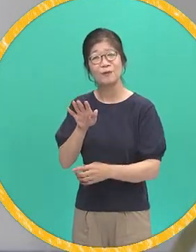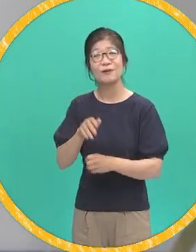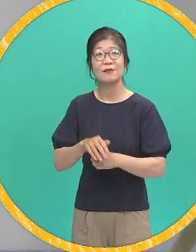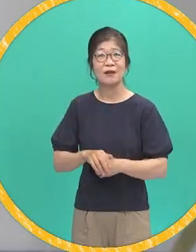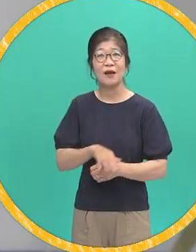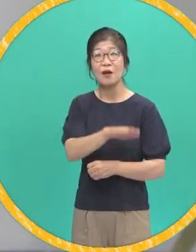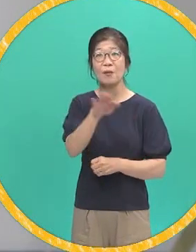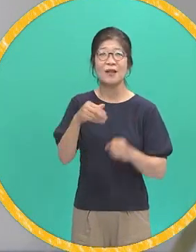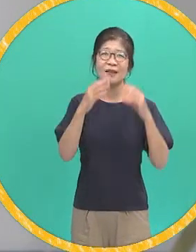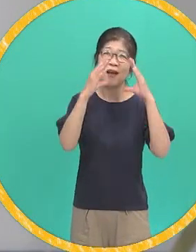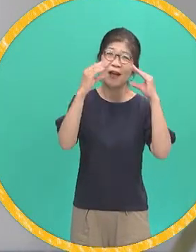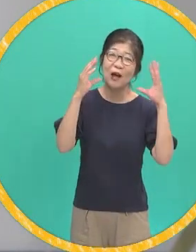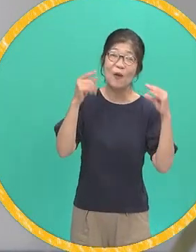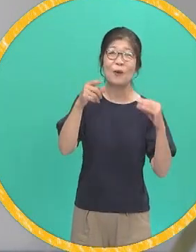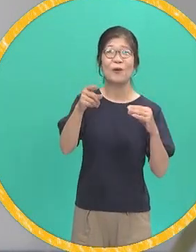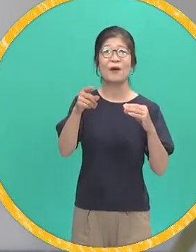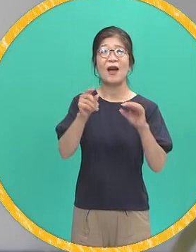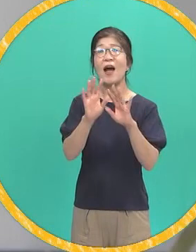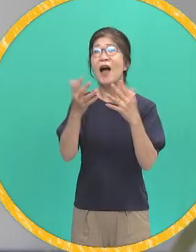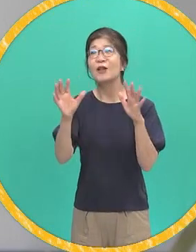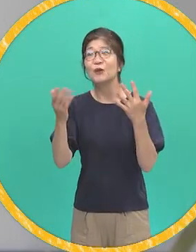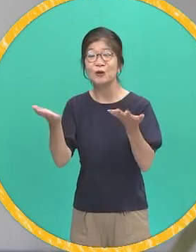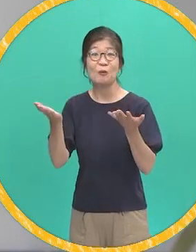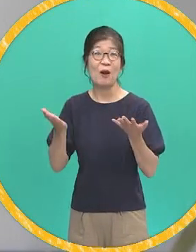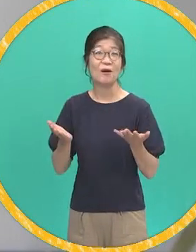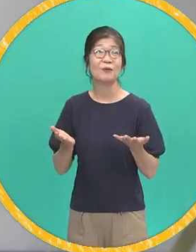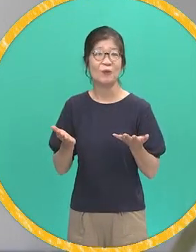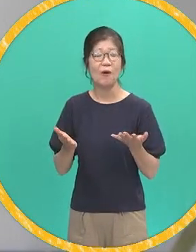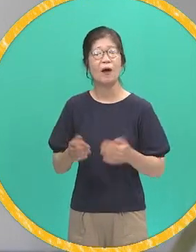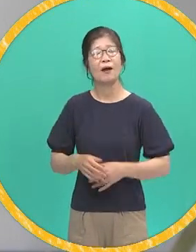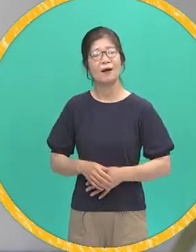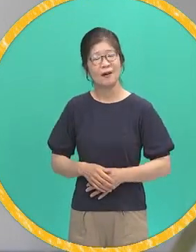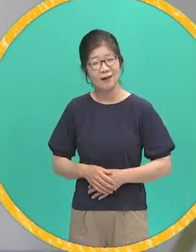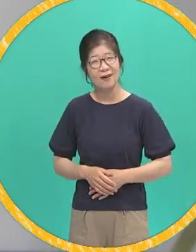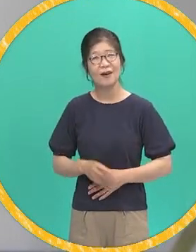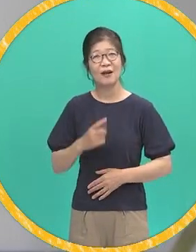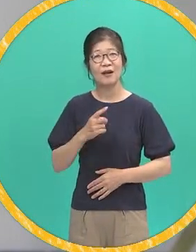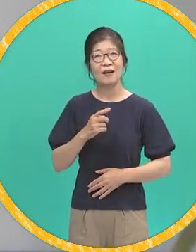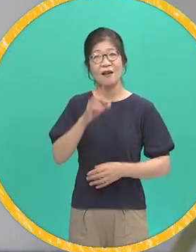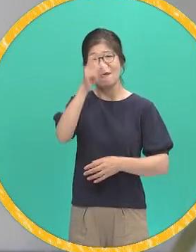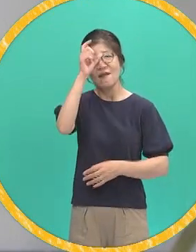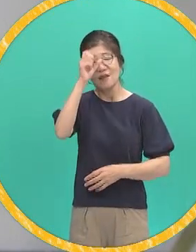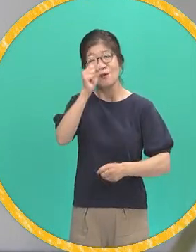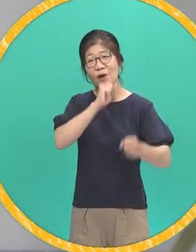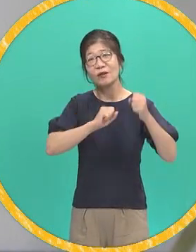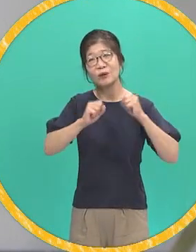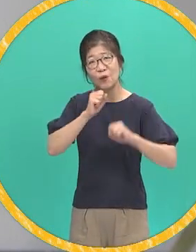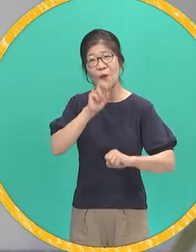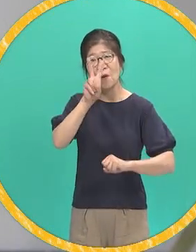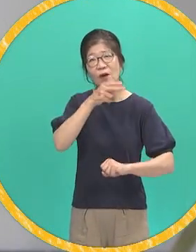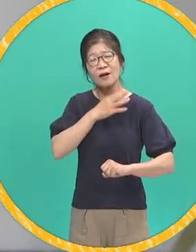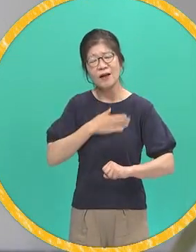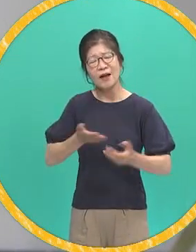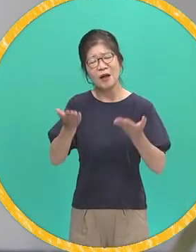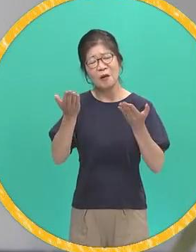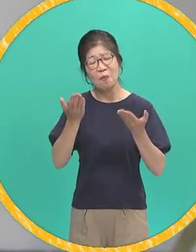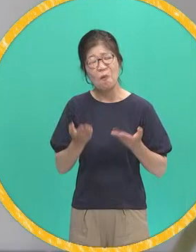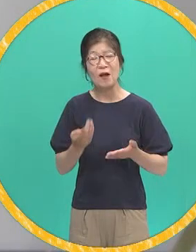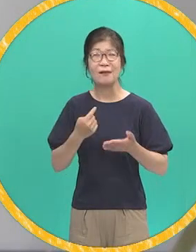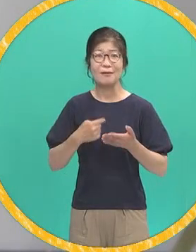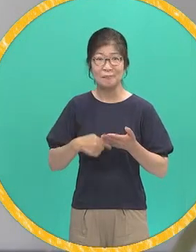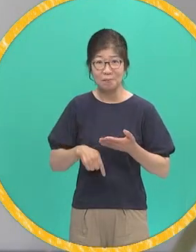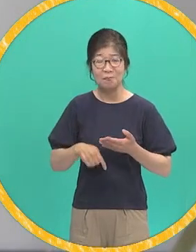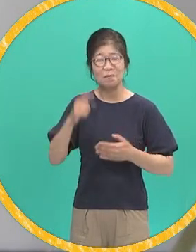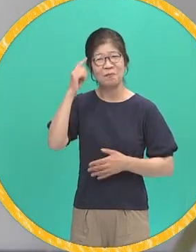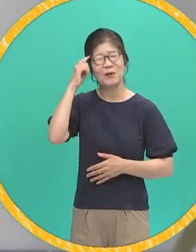にやっぱり笑顔とか温かい拍手をいただけることが私たち研究冊の活動へのご理解ご協力を得られてるなって